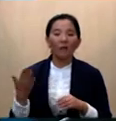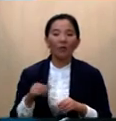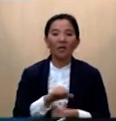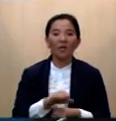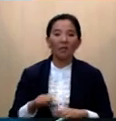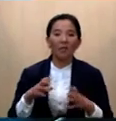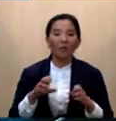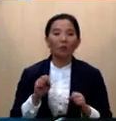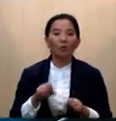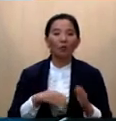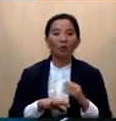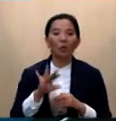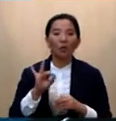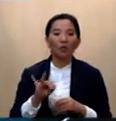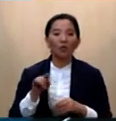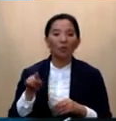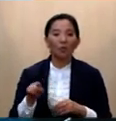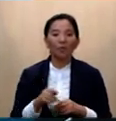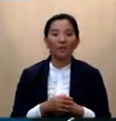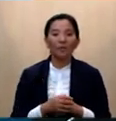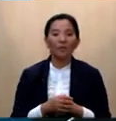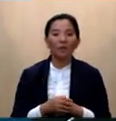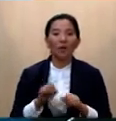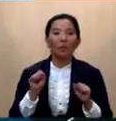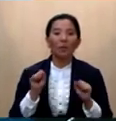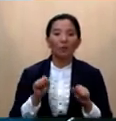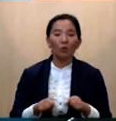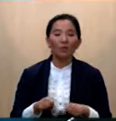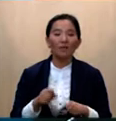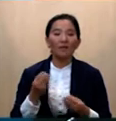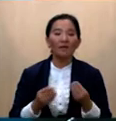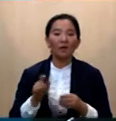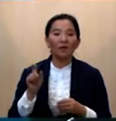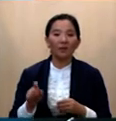мяч может уйти за лицевую линию. Может игроки